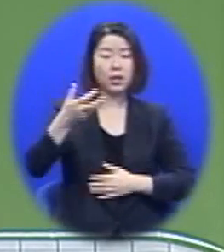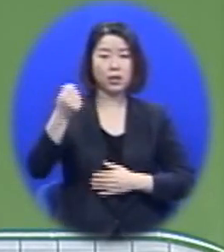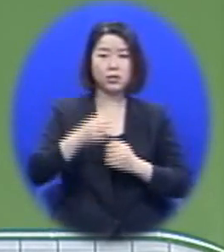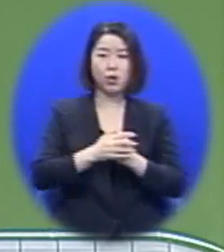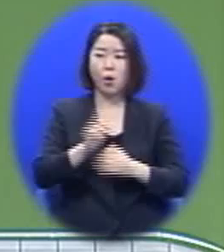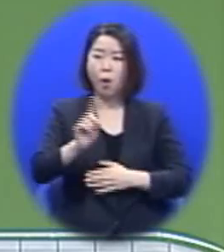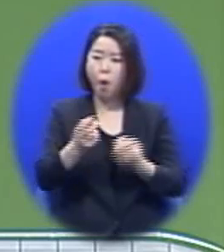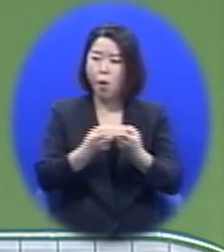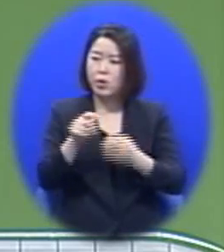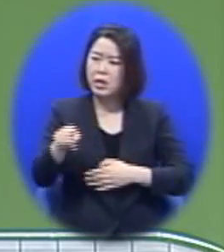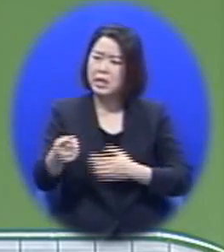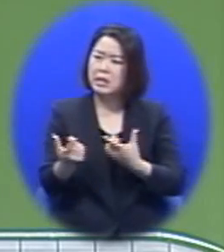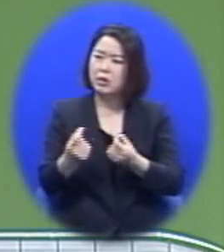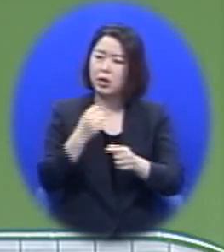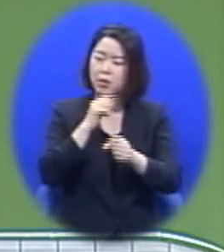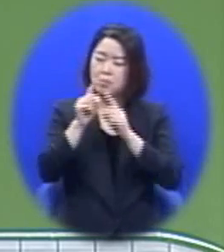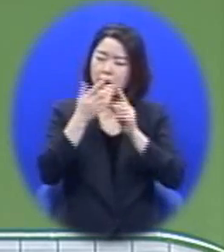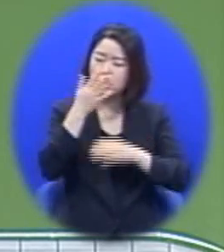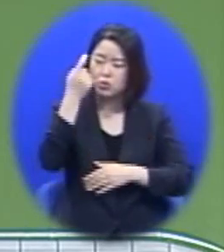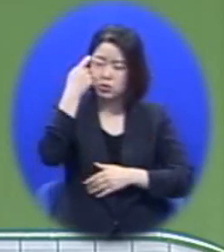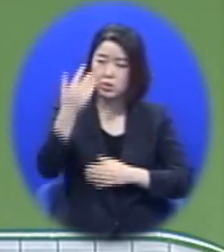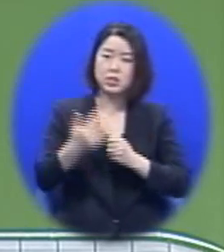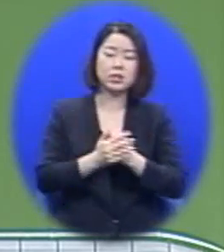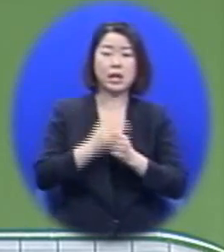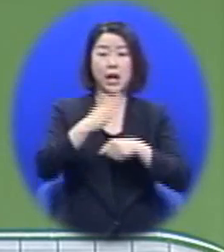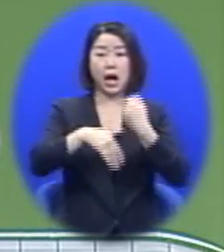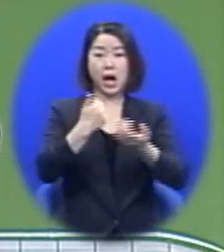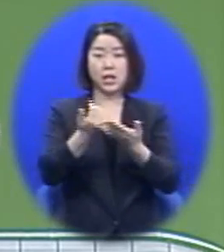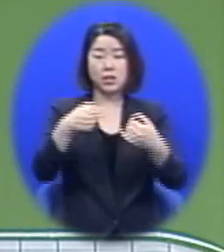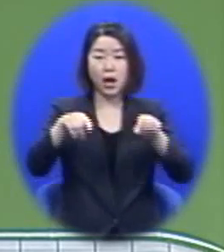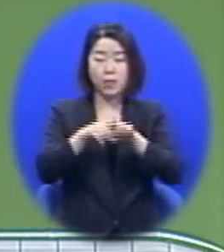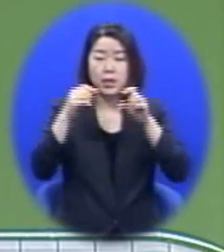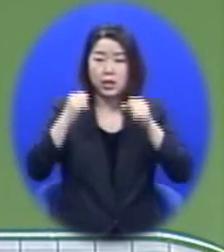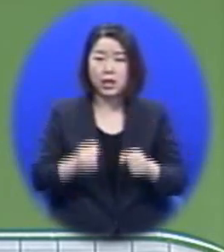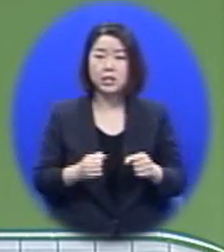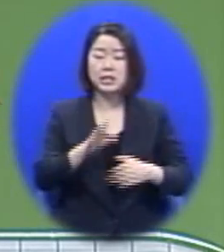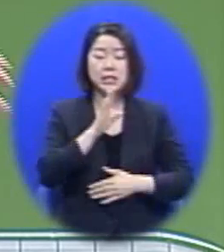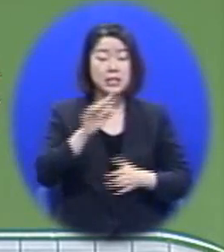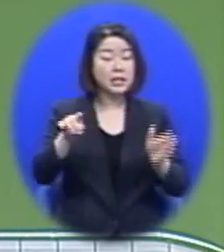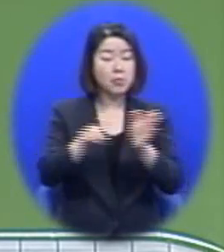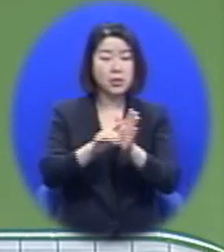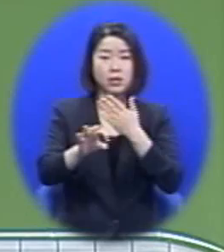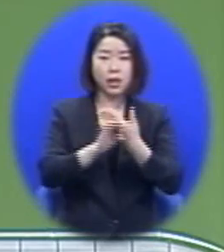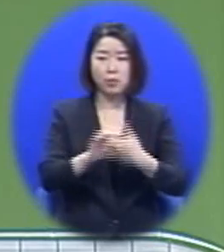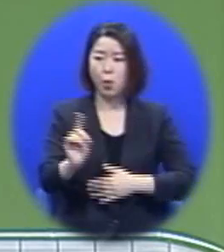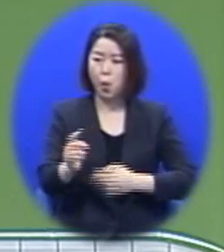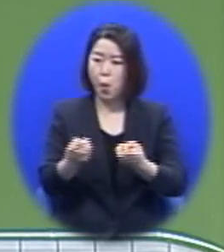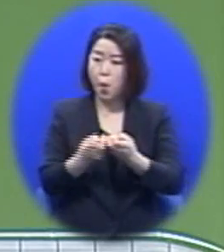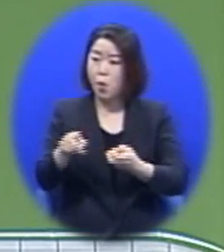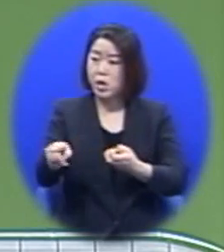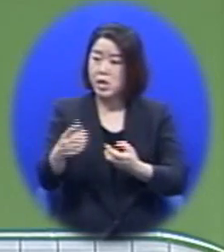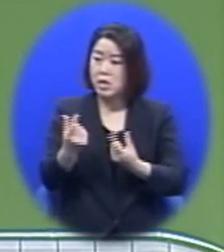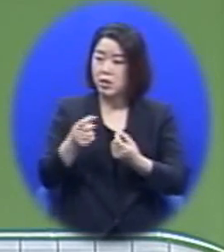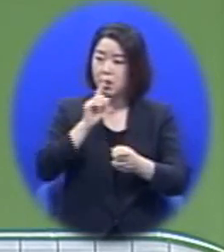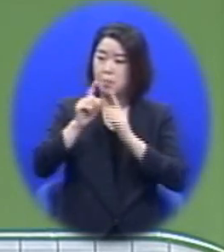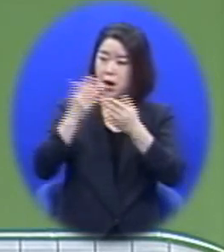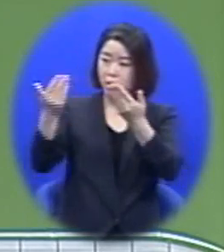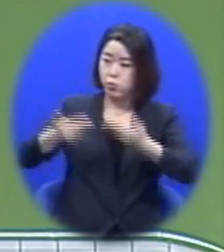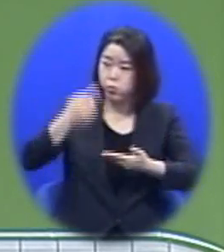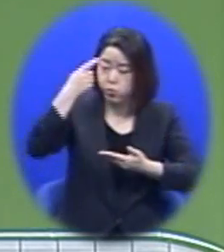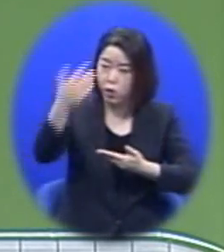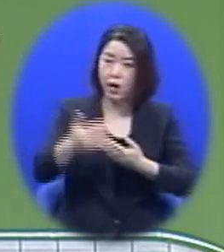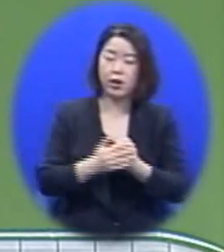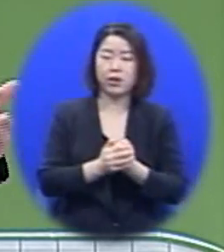어떻게 이렇게 말할 수 있지? 하나님이 함께 계시는 것을 진짜 믿는다면 어떻게 이렇게 말할 수 있냐? 그래서